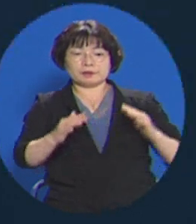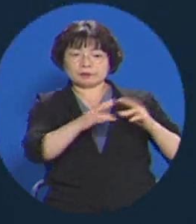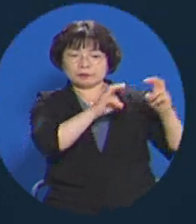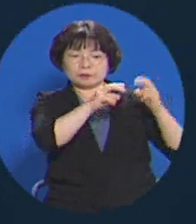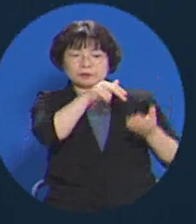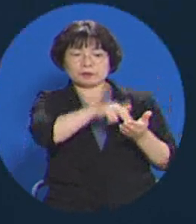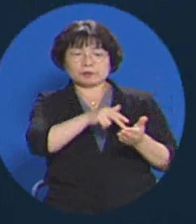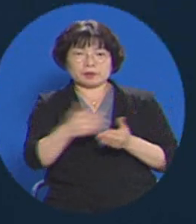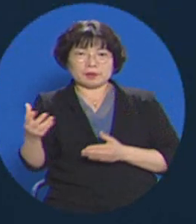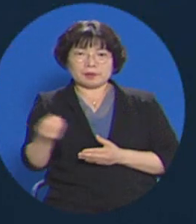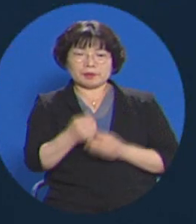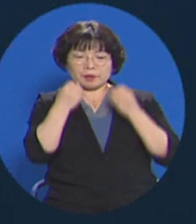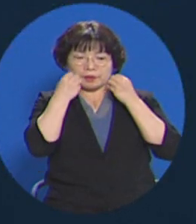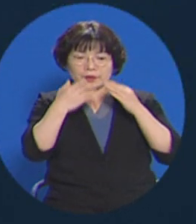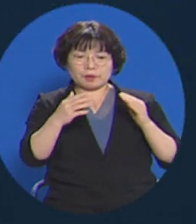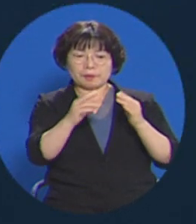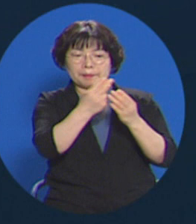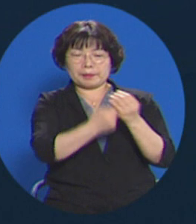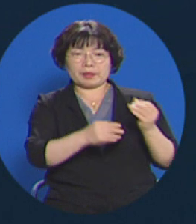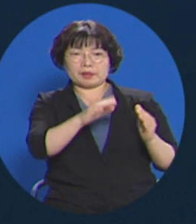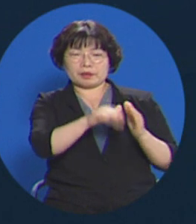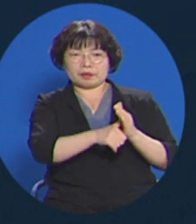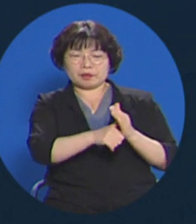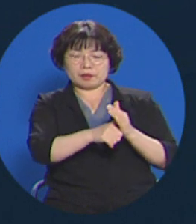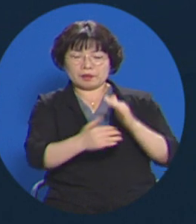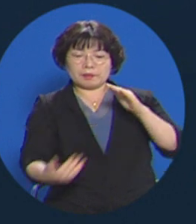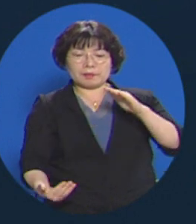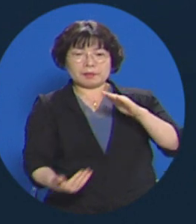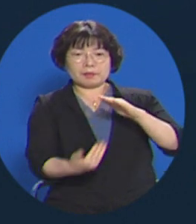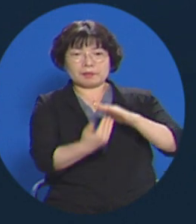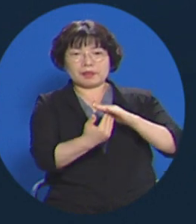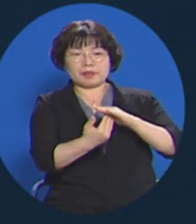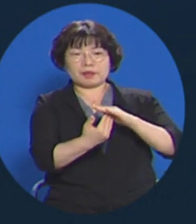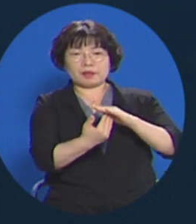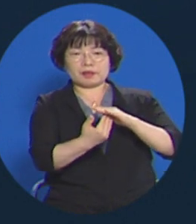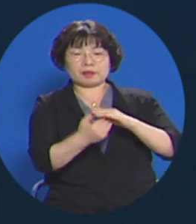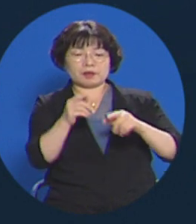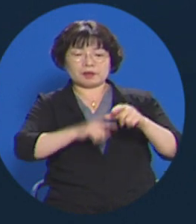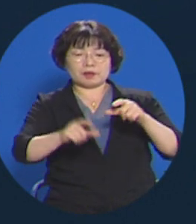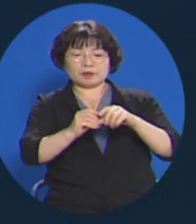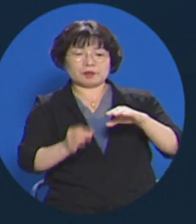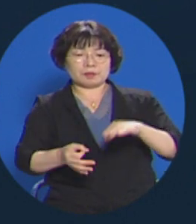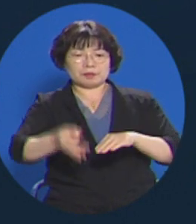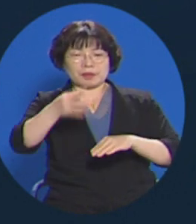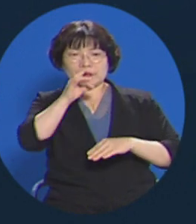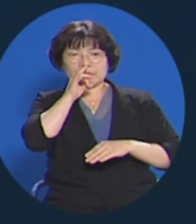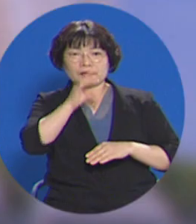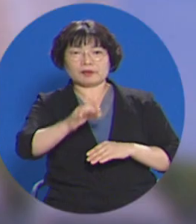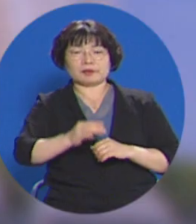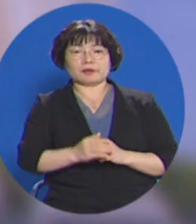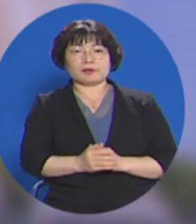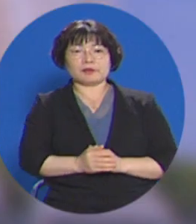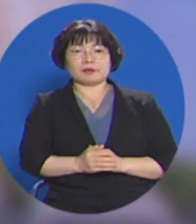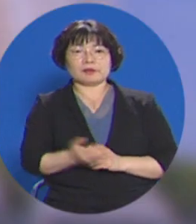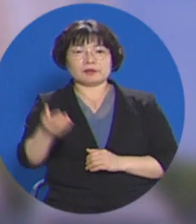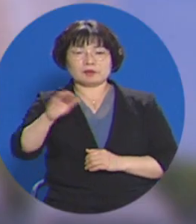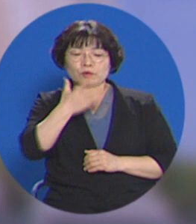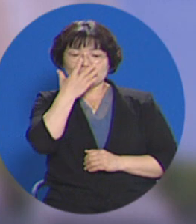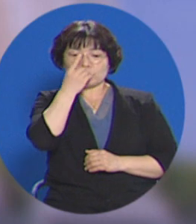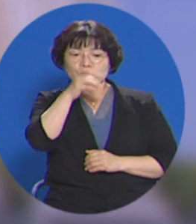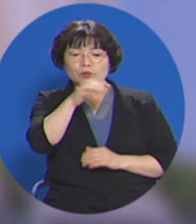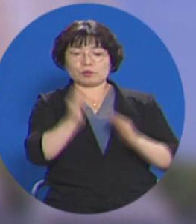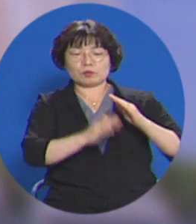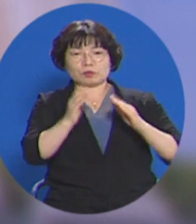건설사가 임대 아파트를 새로 분양하더라도 분양 전환 가격 이상을 받을 수 없게 됐습니다. 하지만 순천의